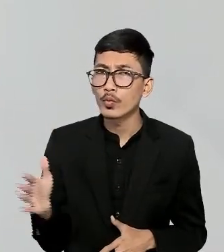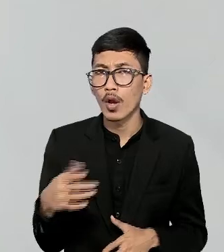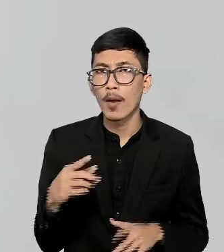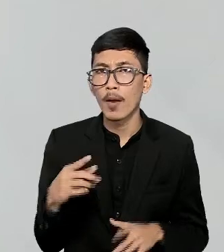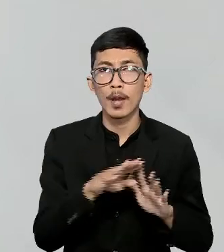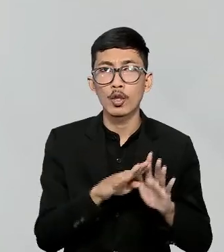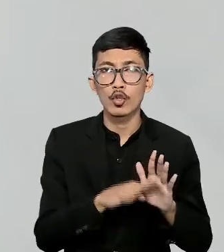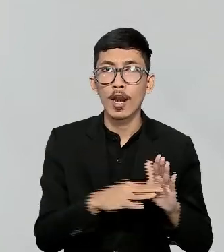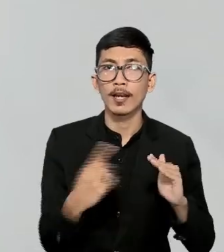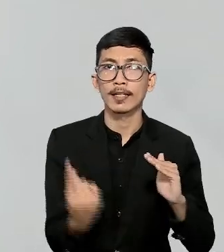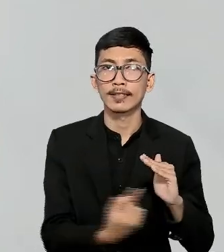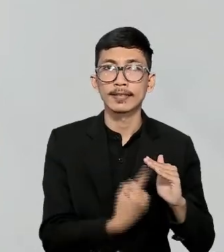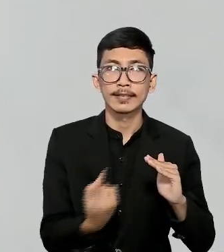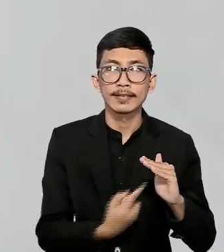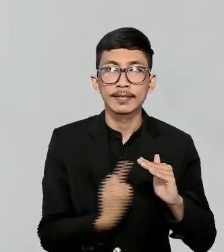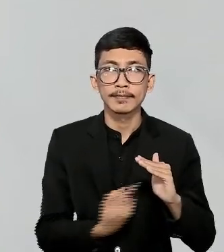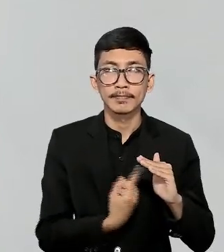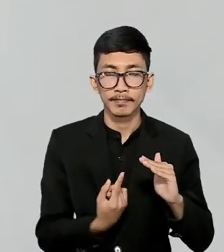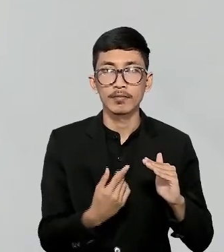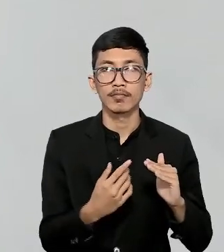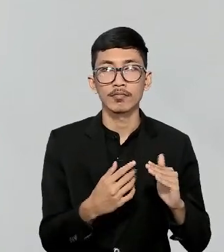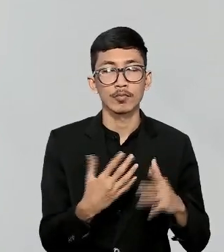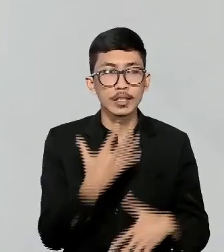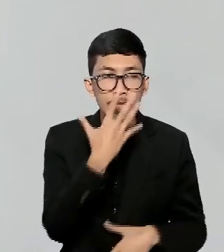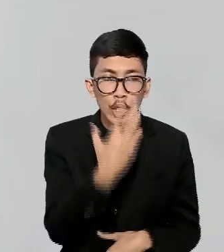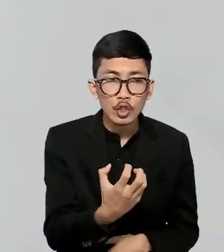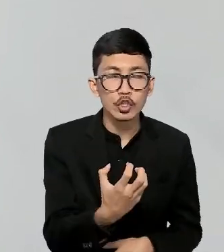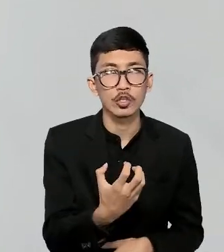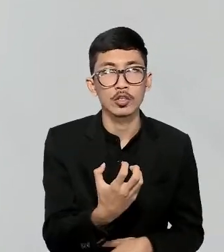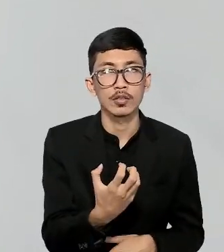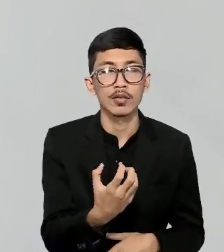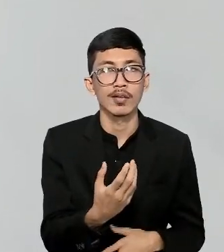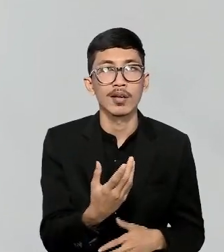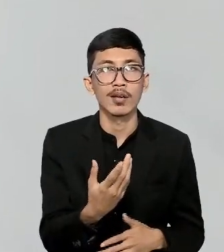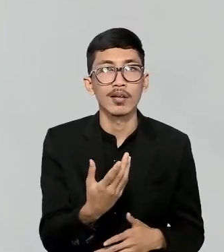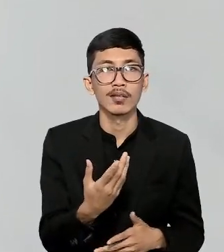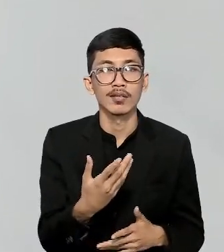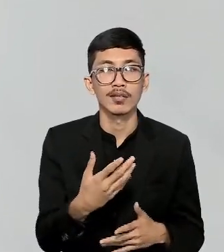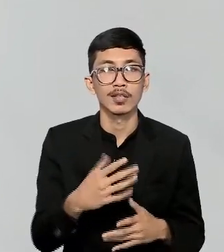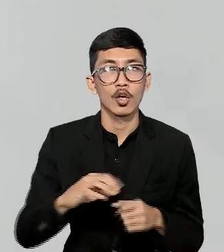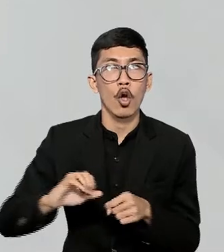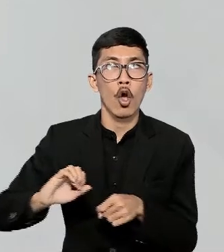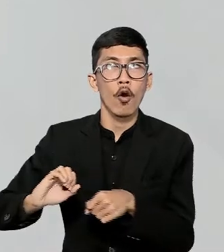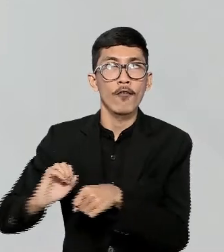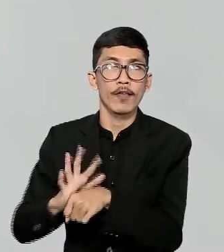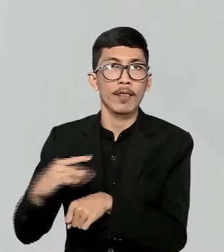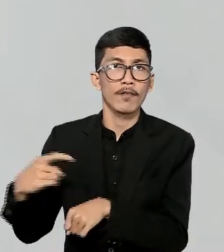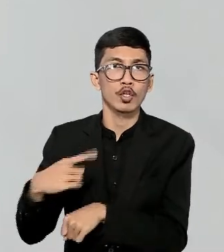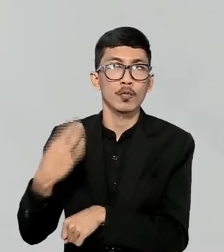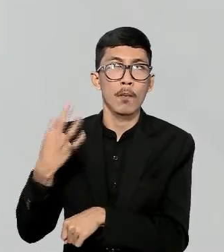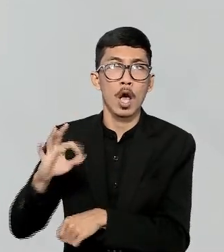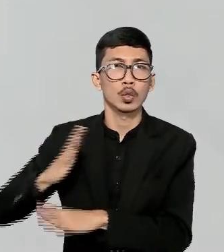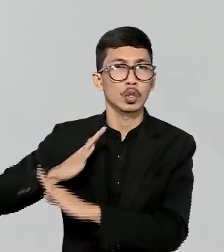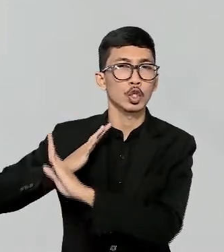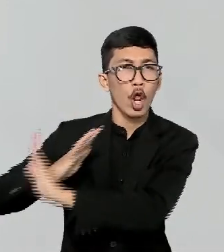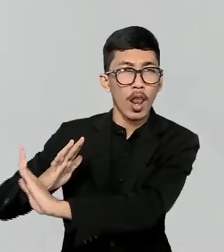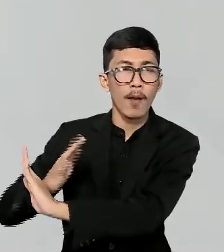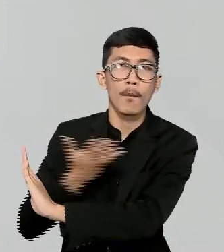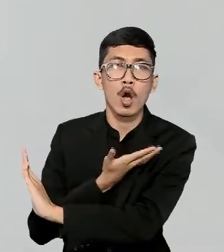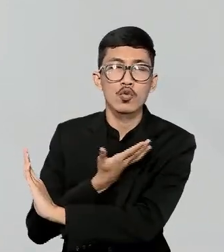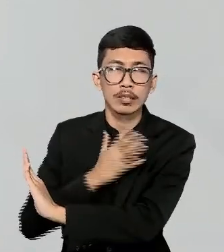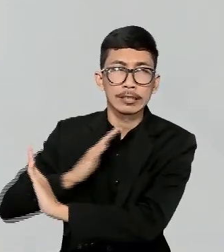peraturan karantina ini mengimplementasikan secara serius sebaik kita bisa memperlambat masuknya Strange ini ke Indonesia Apakah kita